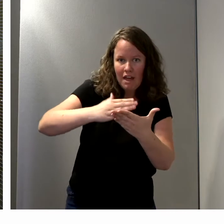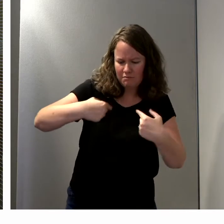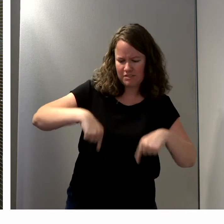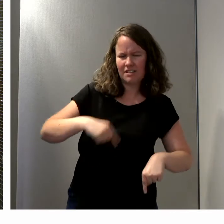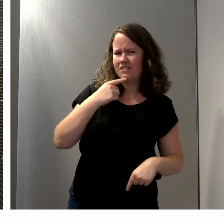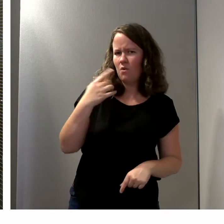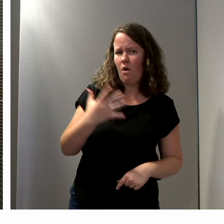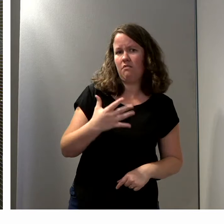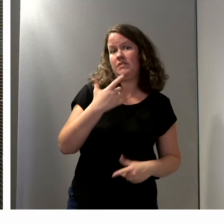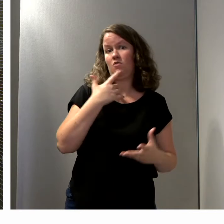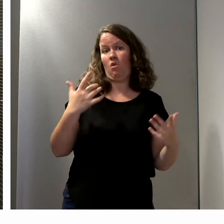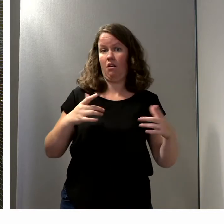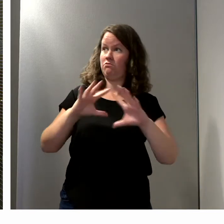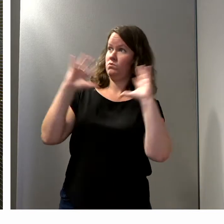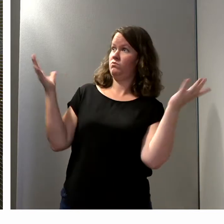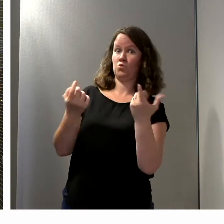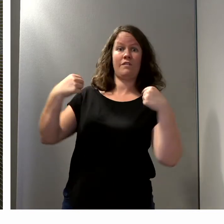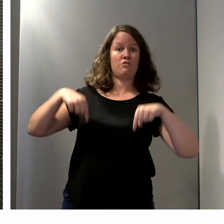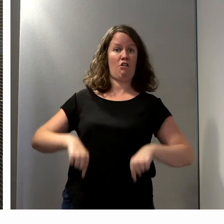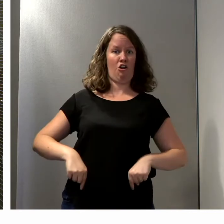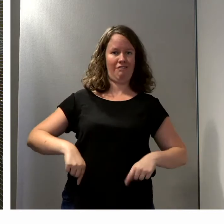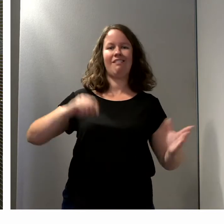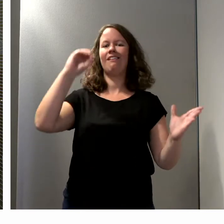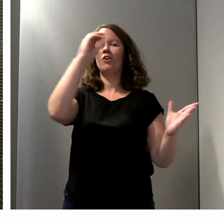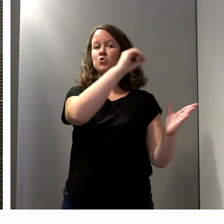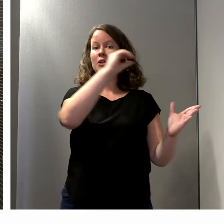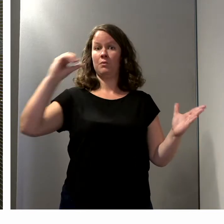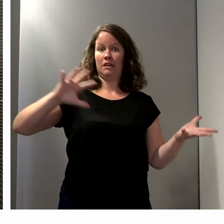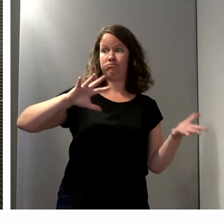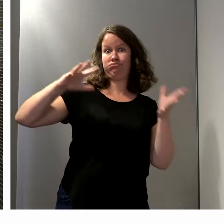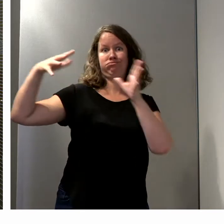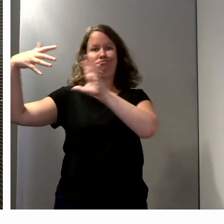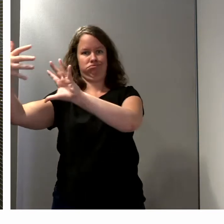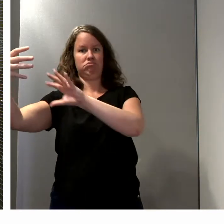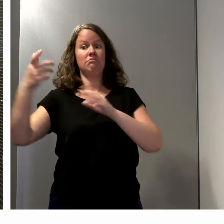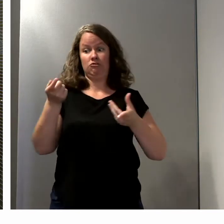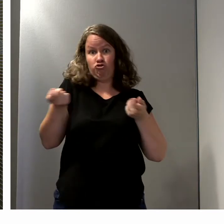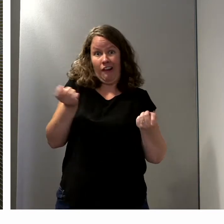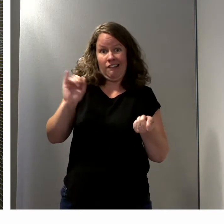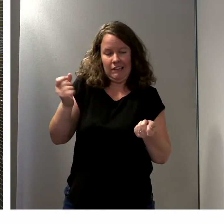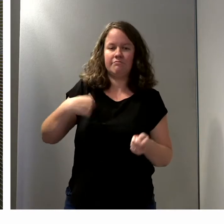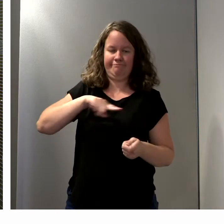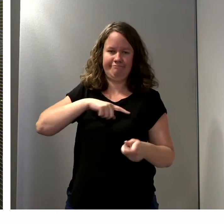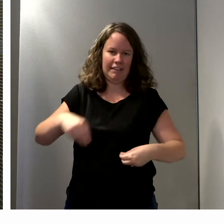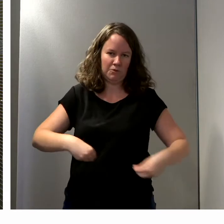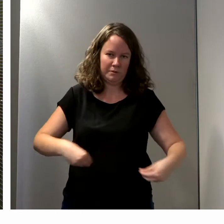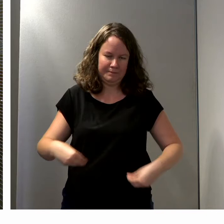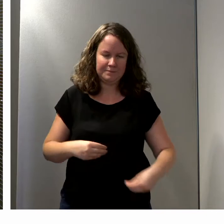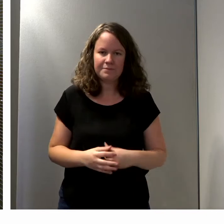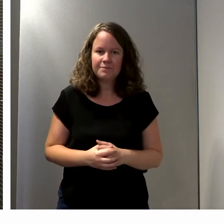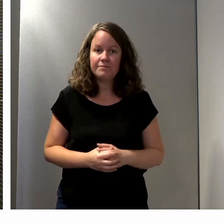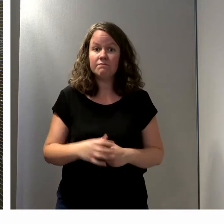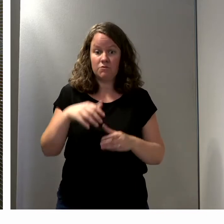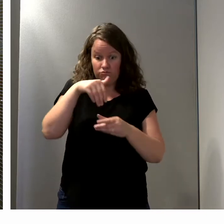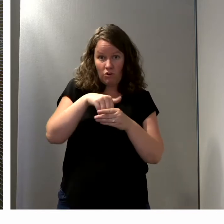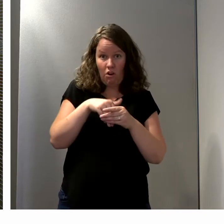Ça permet d'accélérer la transformation numérique des ministères, des différents ministères. Et puis, en fait, donc, on a des équipes qui travaillent sur